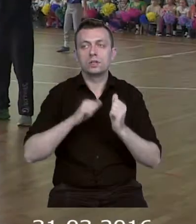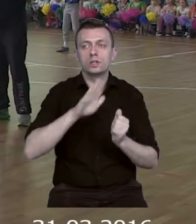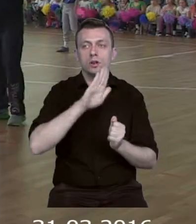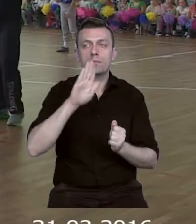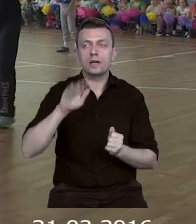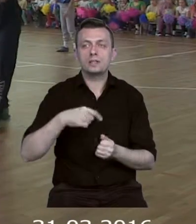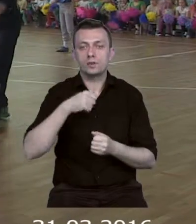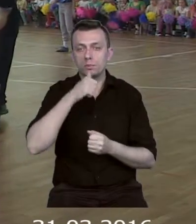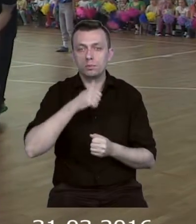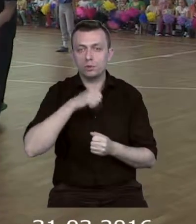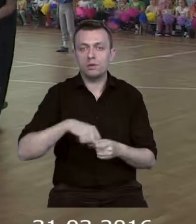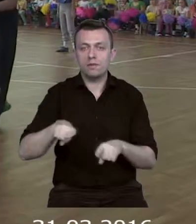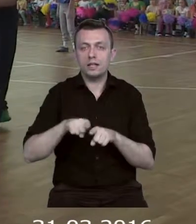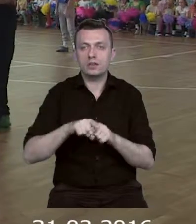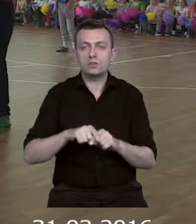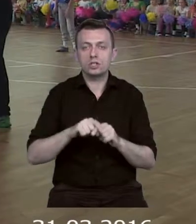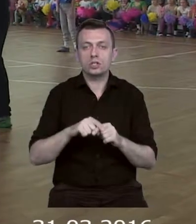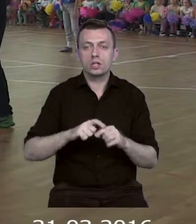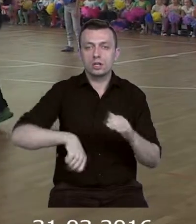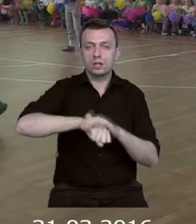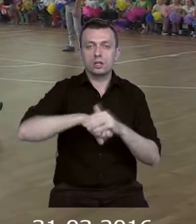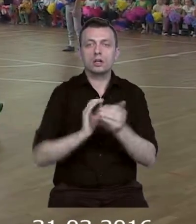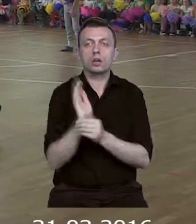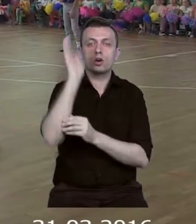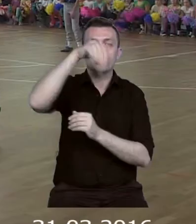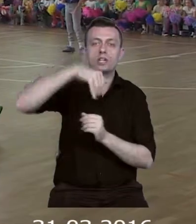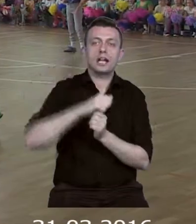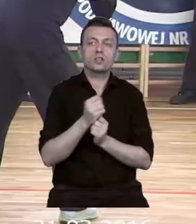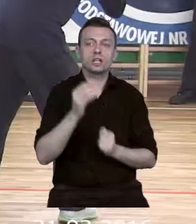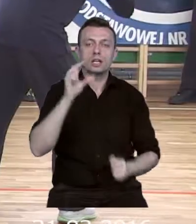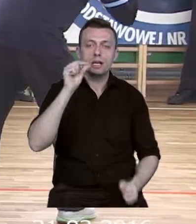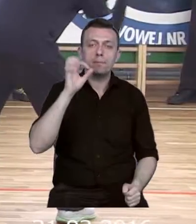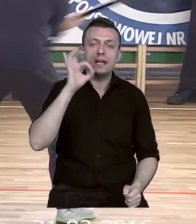A na koniec swoich sił w baseballu próbowali także koszykarze Polpharmexu.